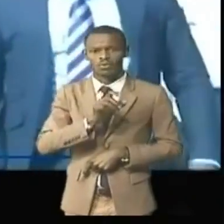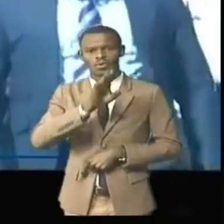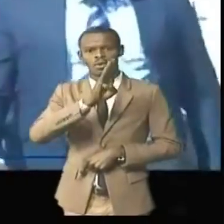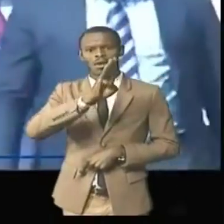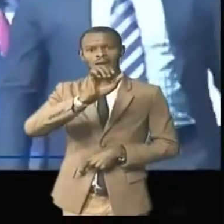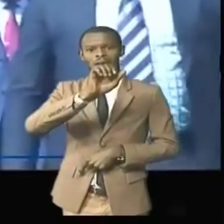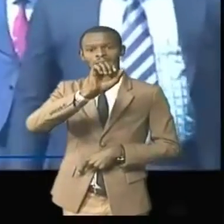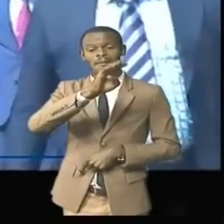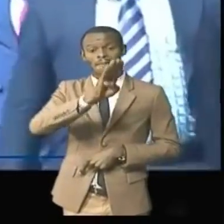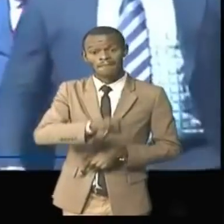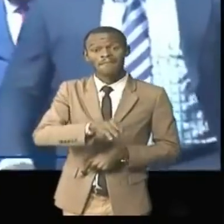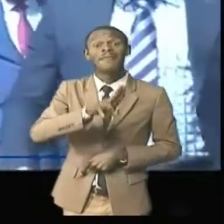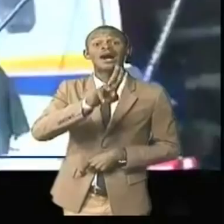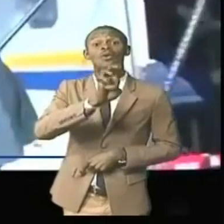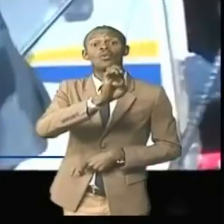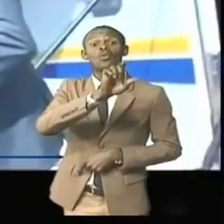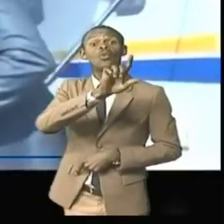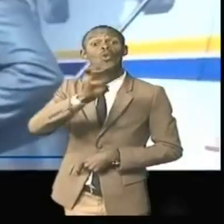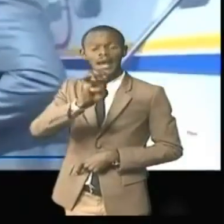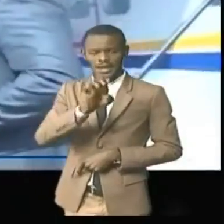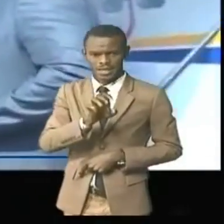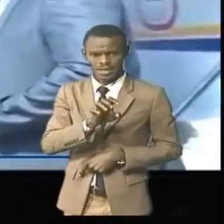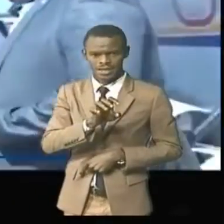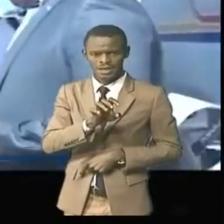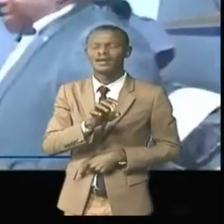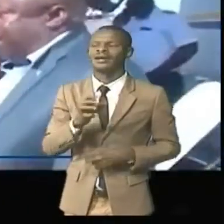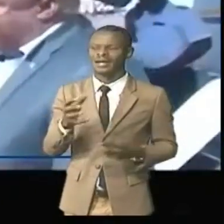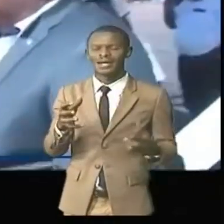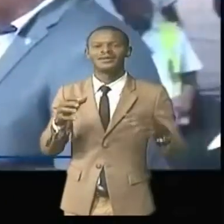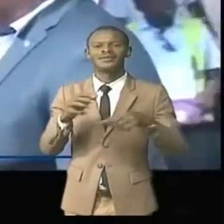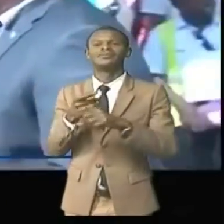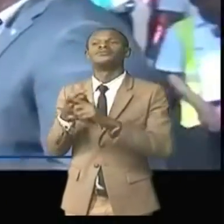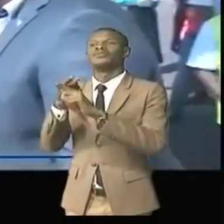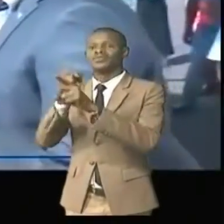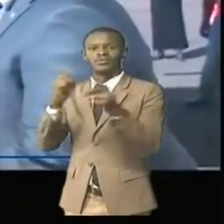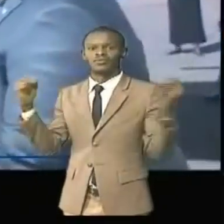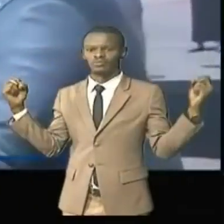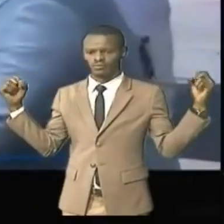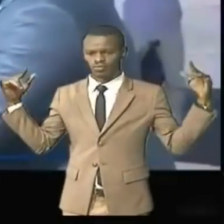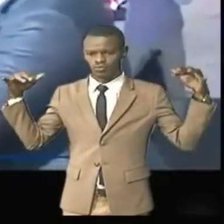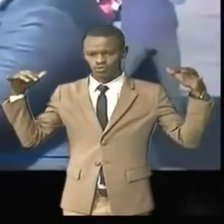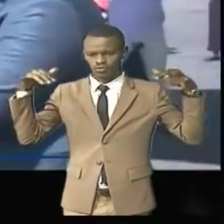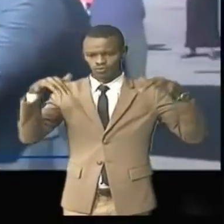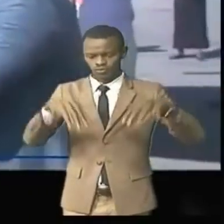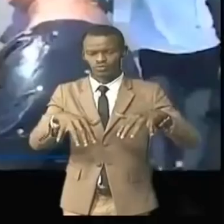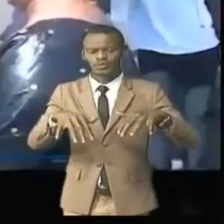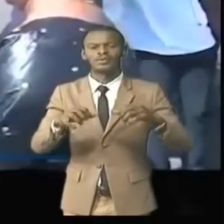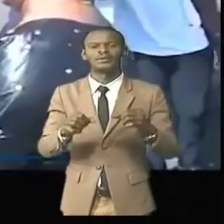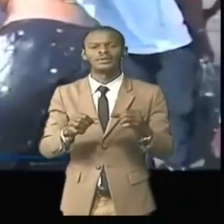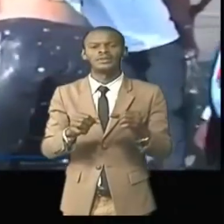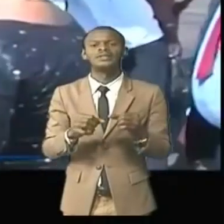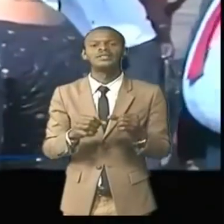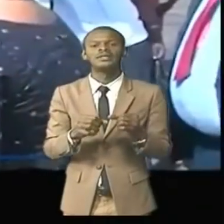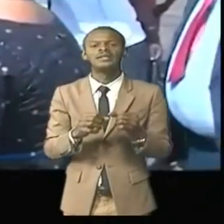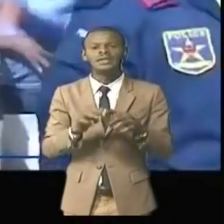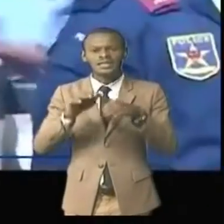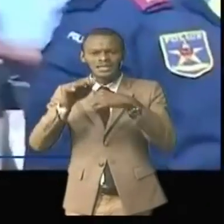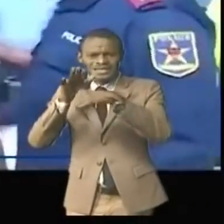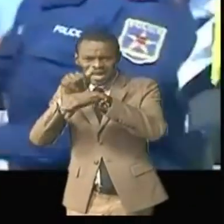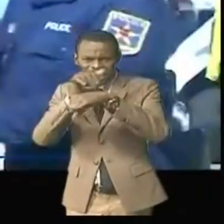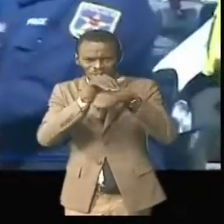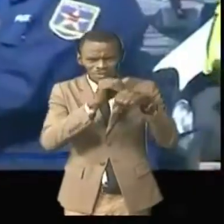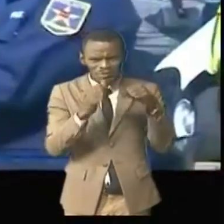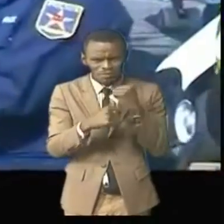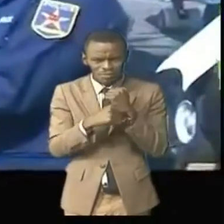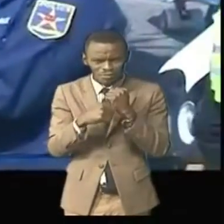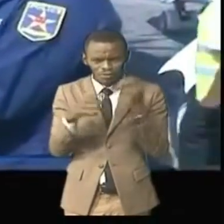tarmac, se positionne le gouverneur Christophe Basséani Nanga, initiateur de cette messe interprovinciale, pour accueillir ses hôtes de